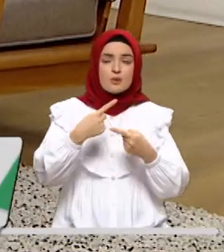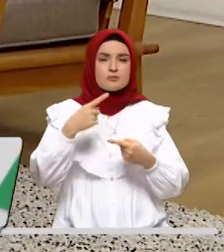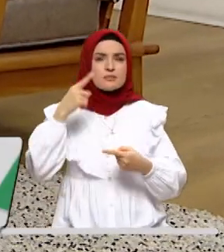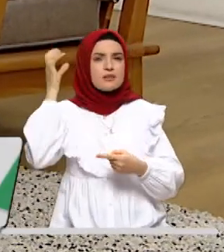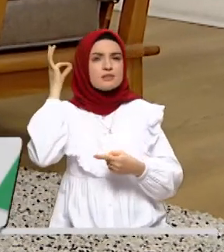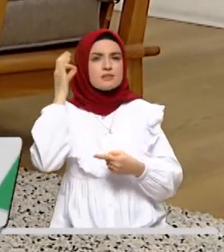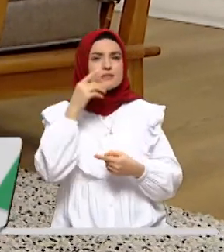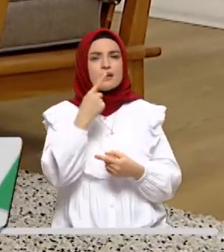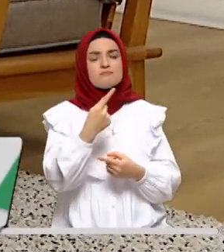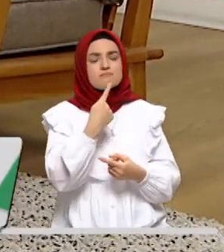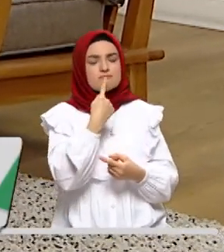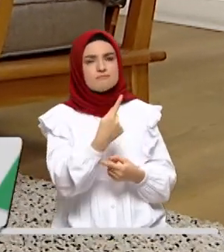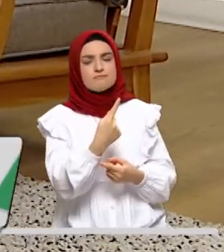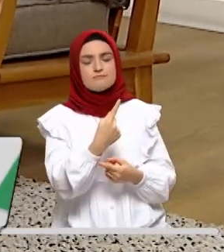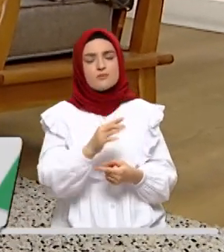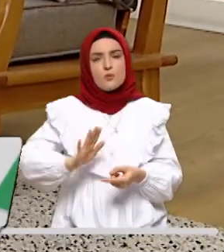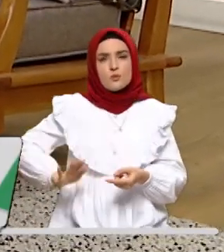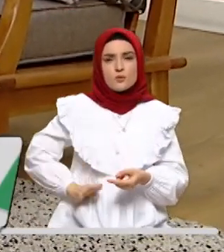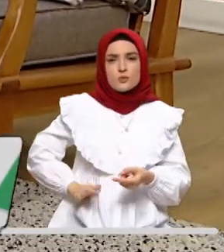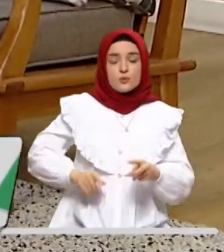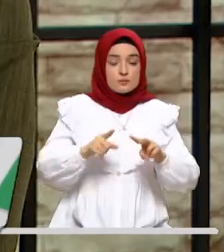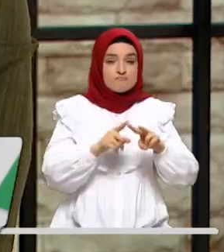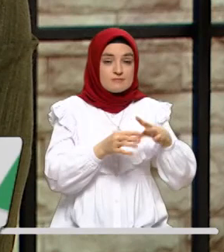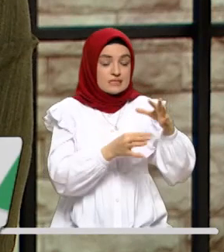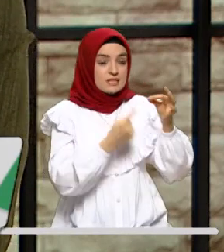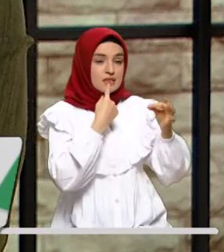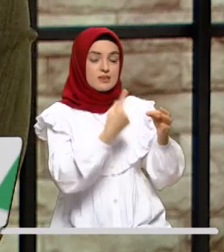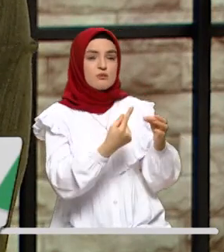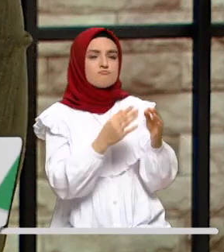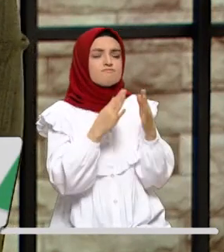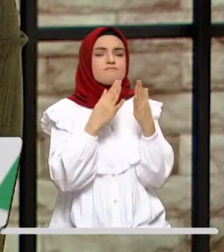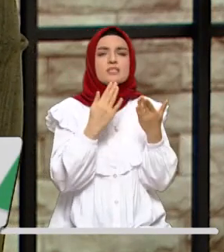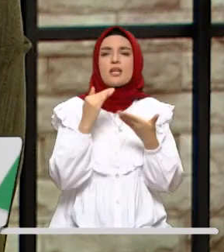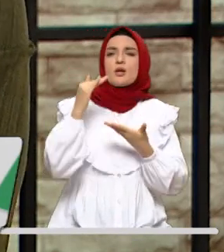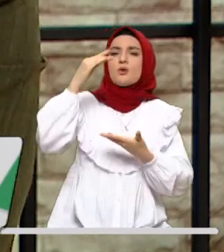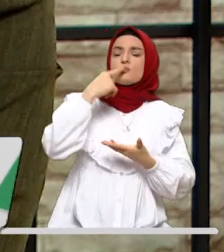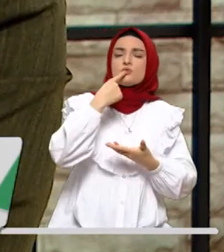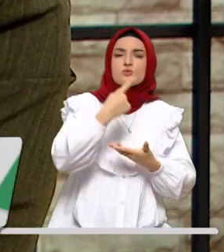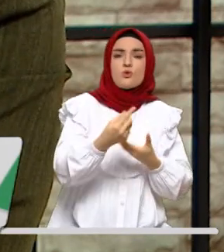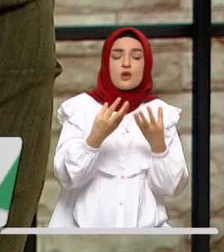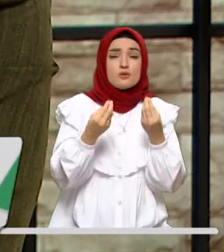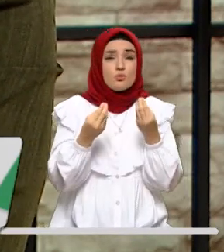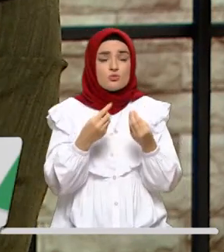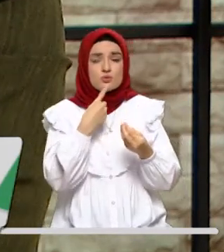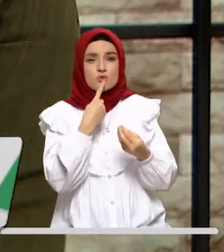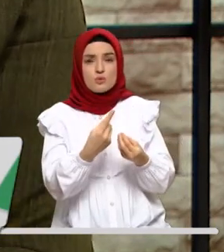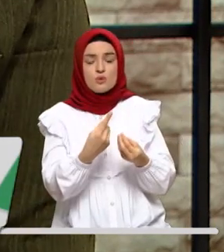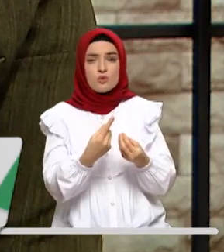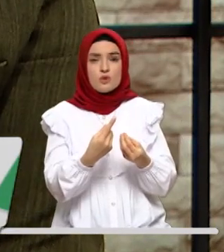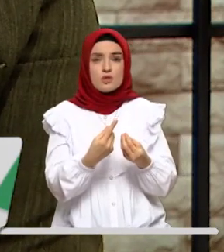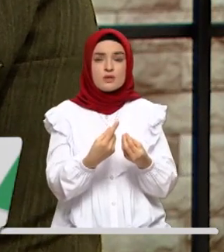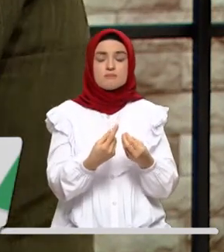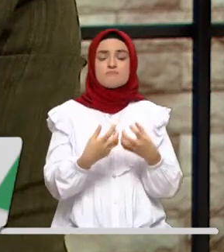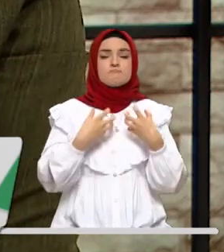oğlum Nevruz? İhtiyar amcanı dinler misin oğlum Nevruz? Ne büyük söyle, ne çok söyle, yiğit işte